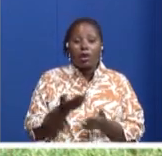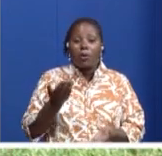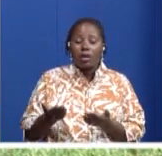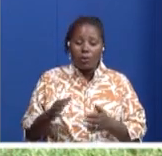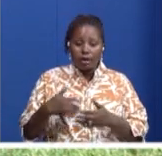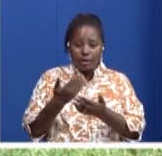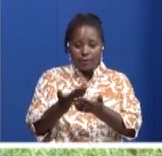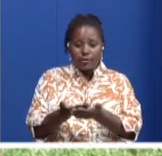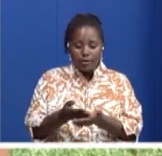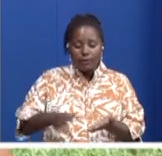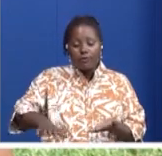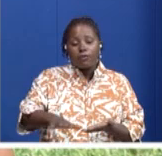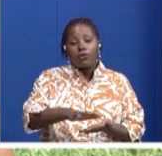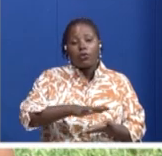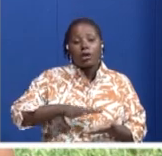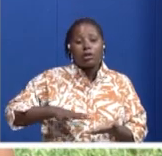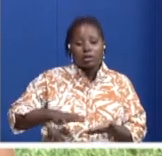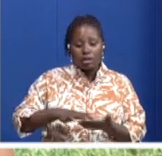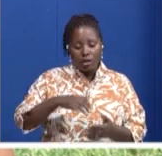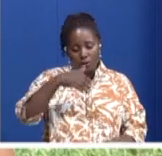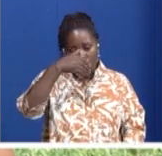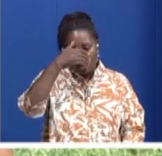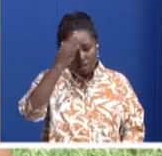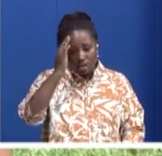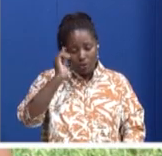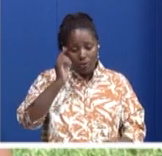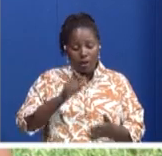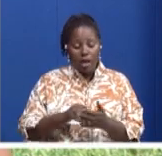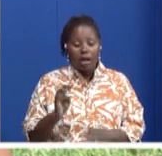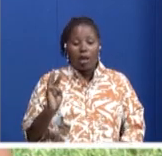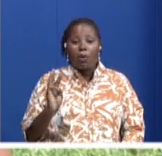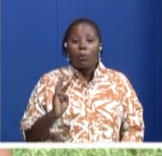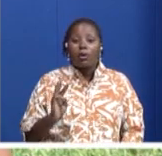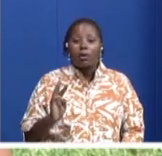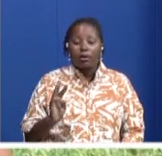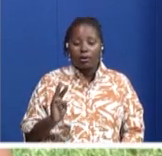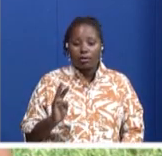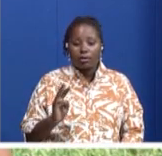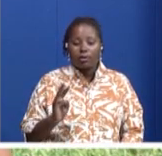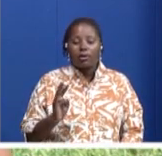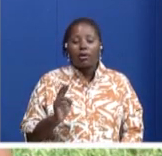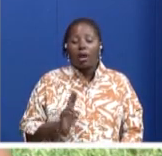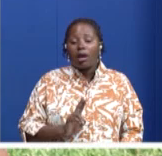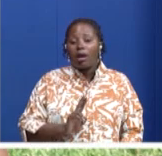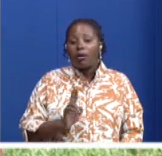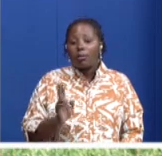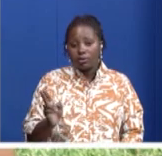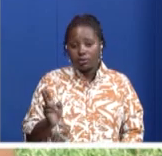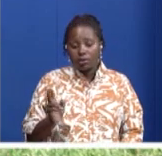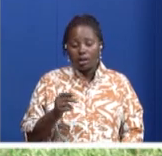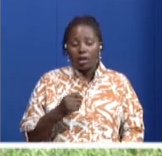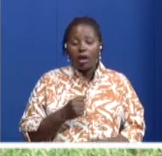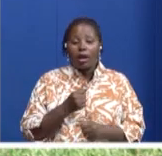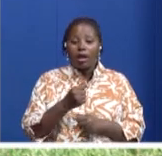watak vian hi sasa kwa kali kwa maana ya wilaya na halau alu sasa